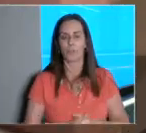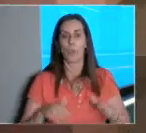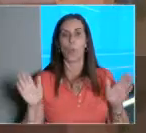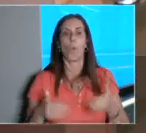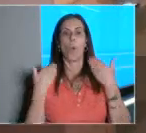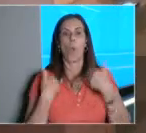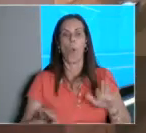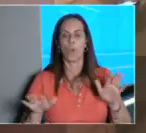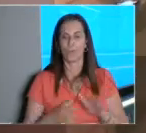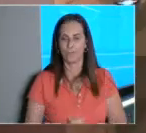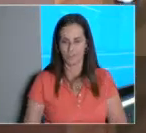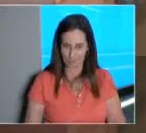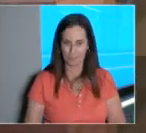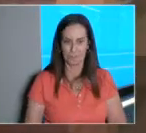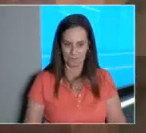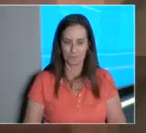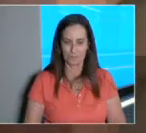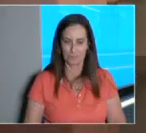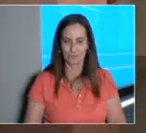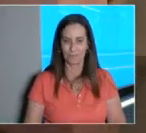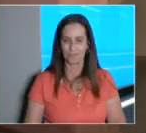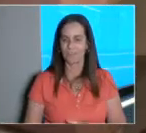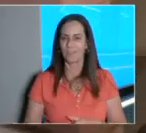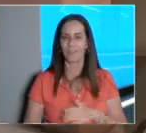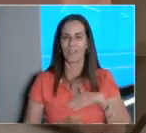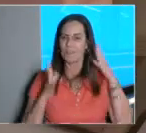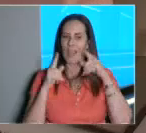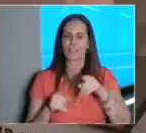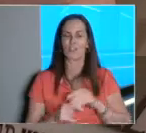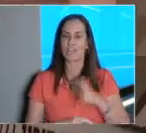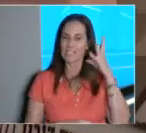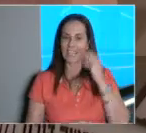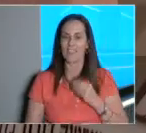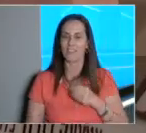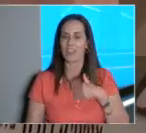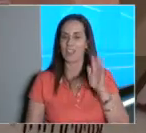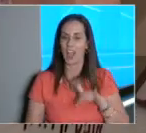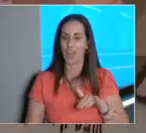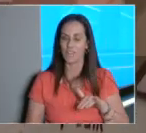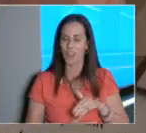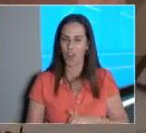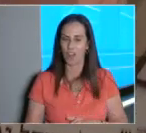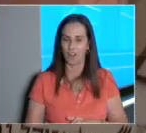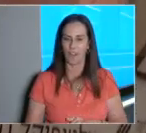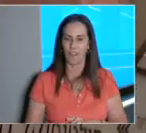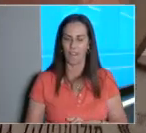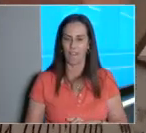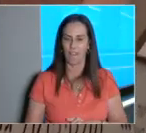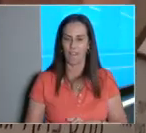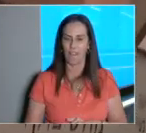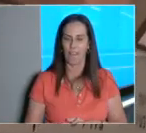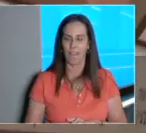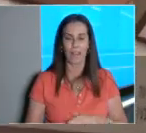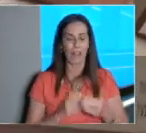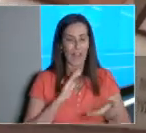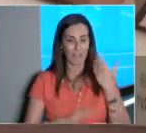וואו. איזה כיף. קטע בנו עכשיו. איזה כיף, אני חולה עליך, אני מעריץ אותך. אני גדול. אני אפילו התפקדתי למפלגה. וואו. למה?